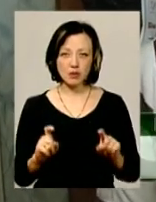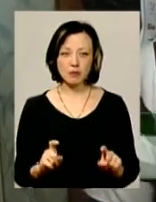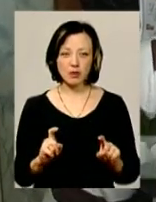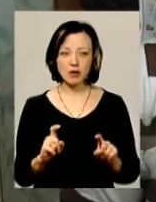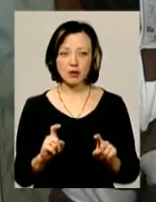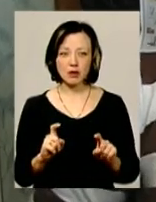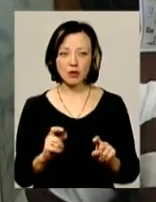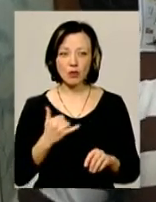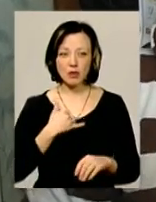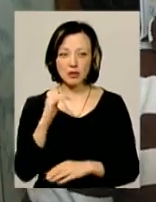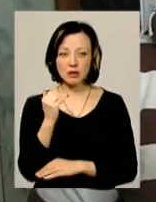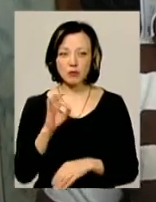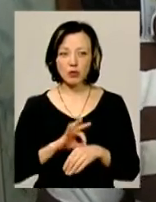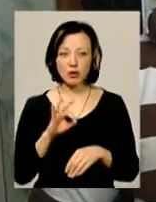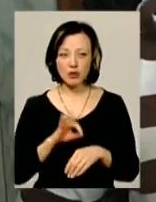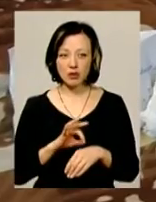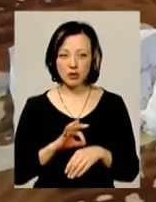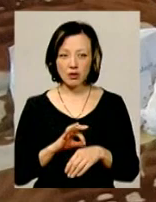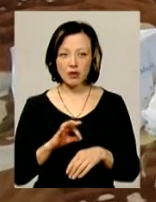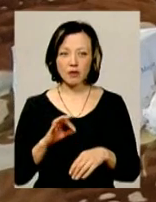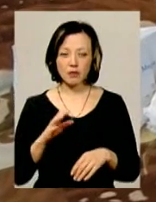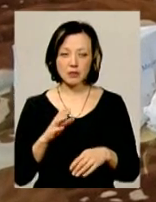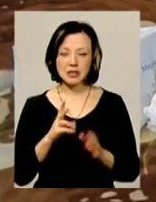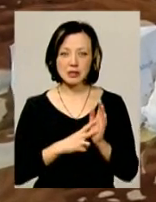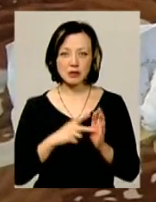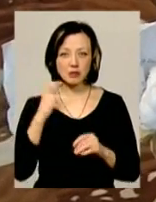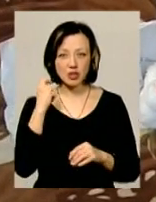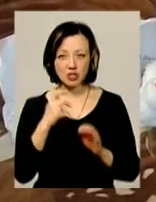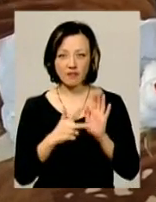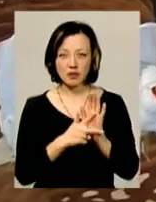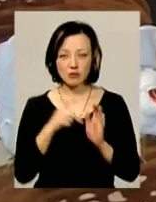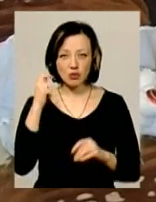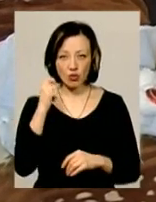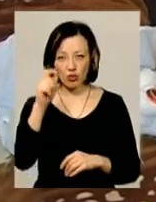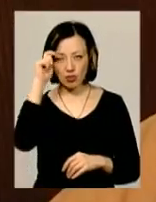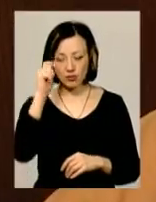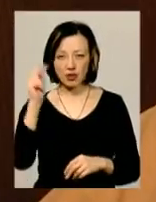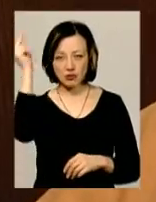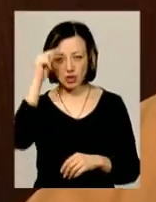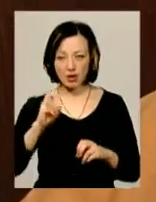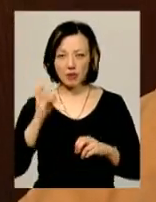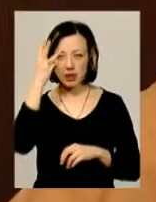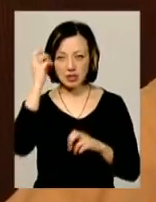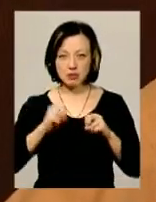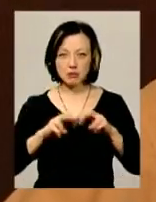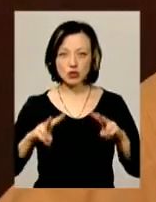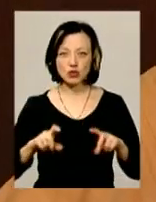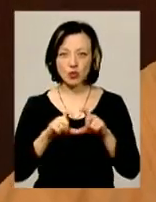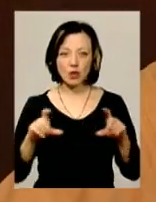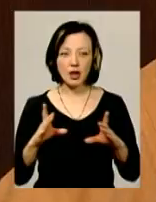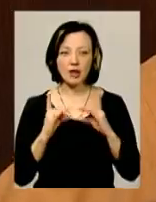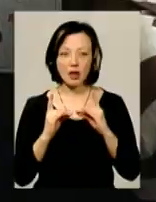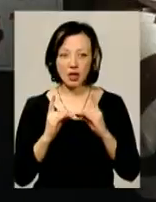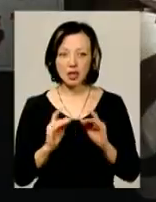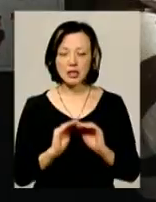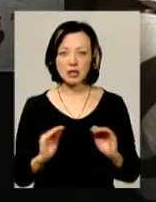дітям років. У мене дитина боліла епілепсія. 7-річний Андрій та 8-річний Віталій зараз навчаються у Хмельницькій спеціалізованій